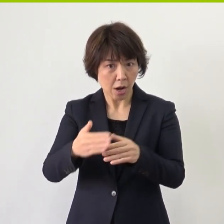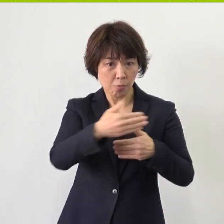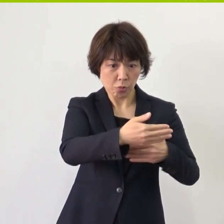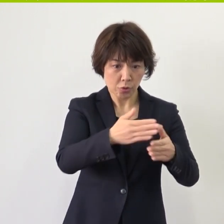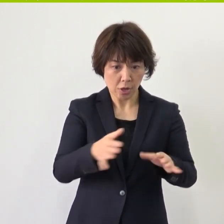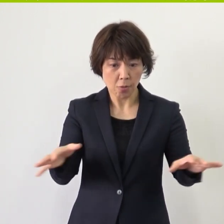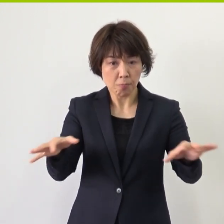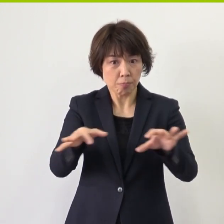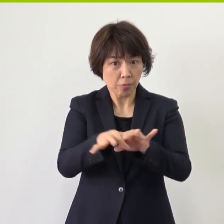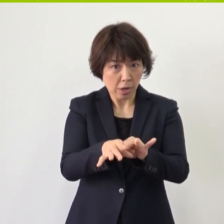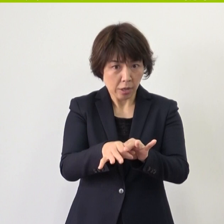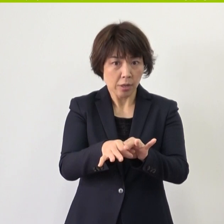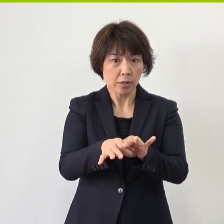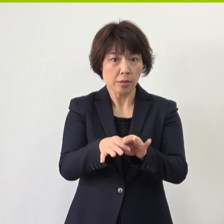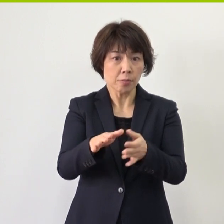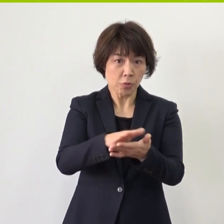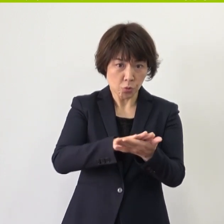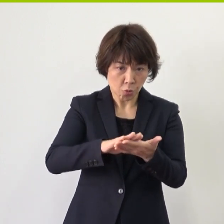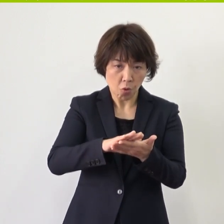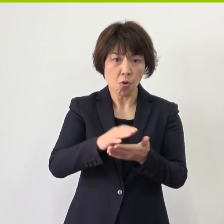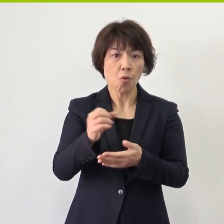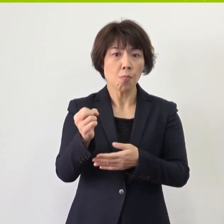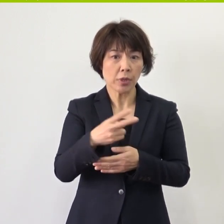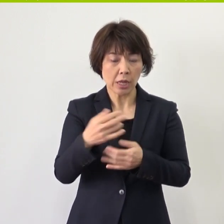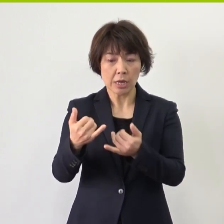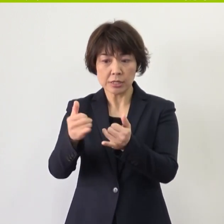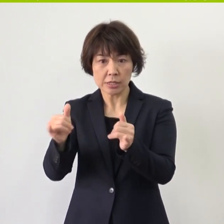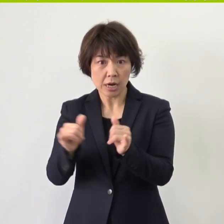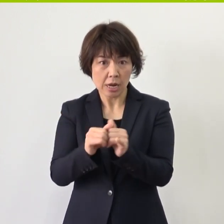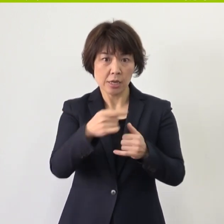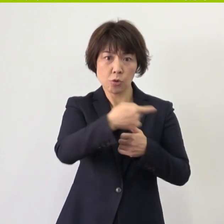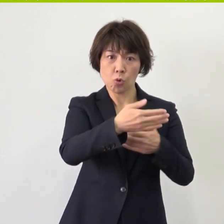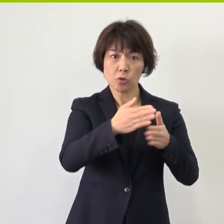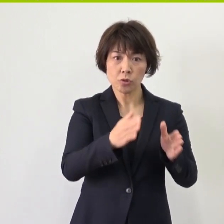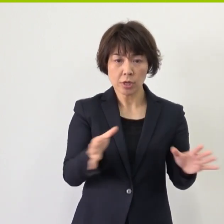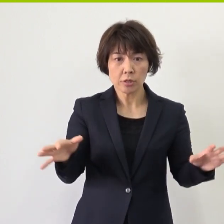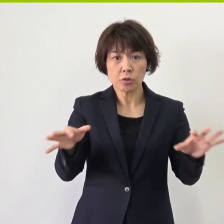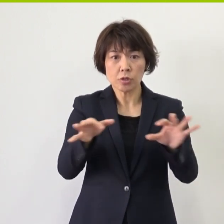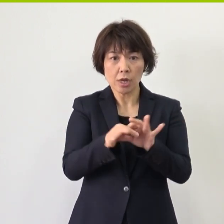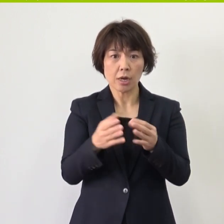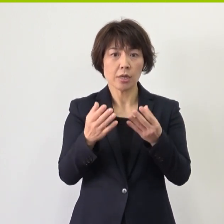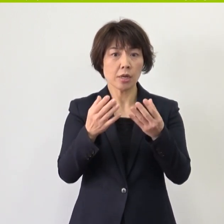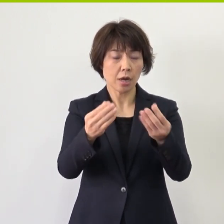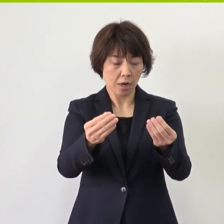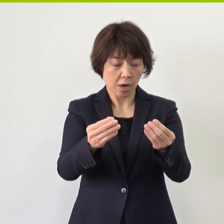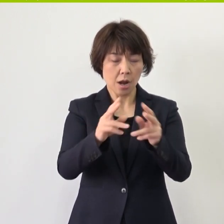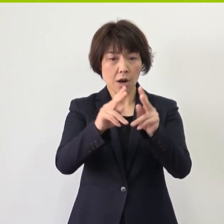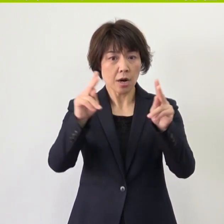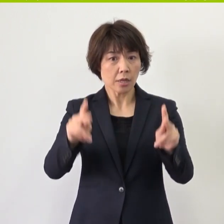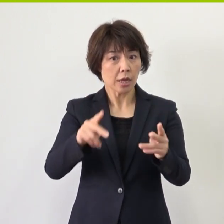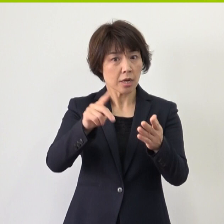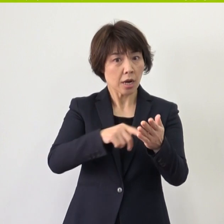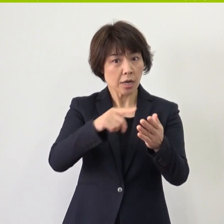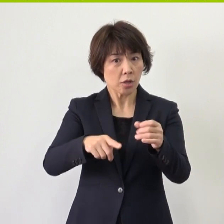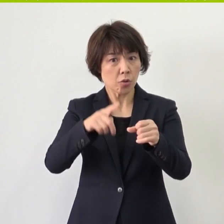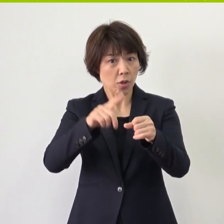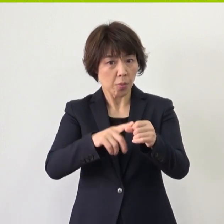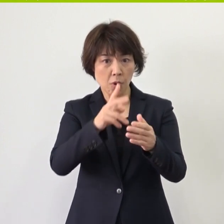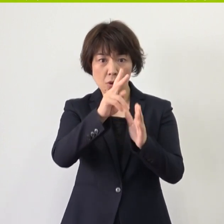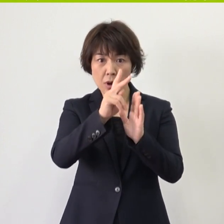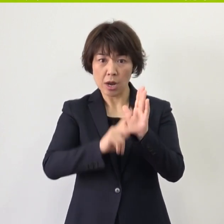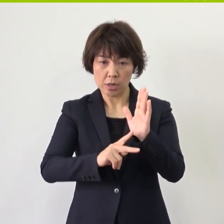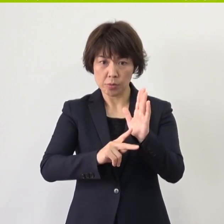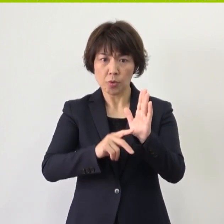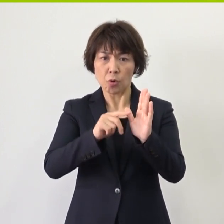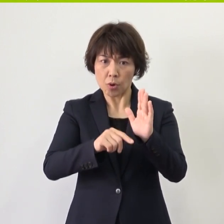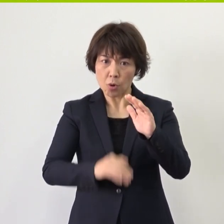ったり融合したり、また社会と教室がつながりながら課題解決のための カリキュラムのさらな